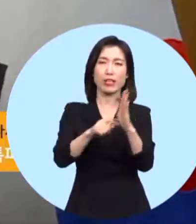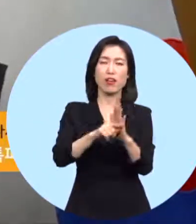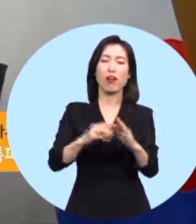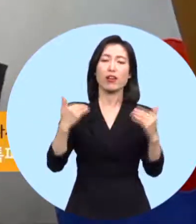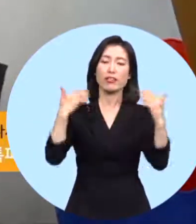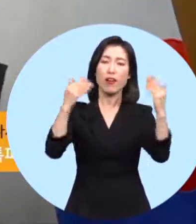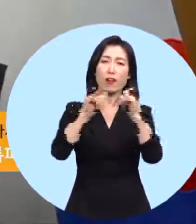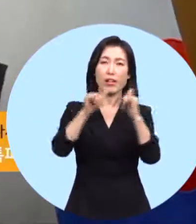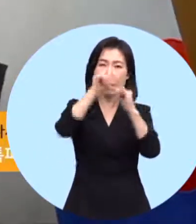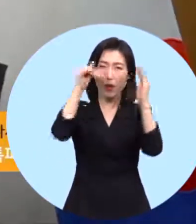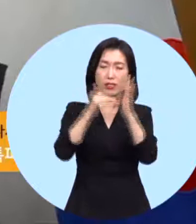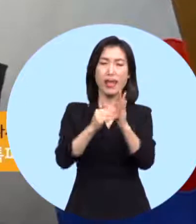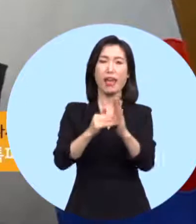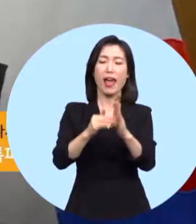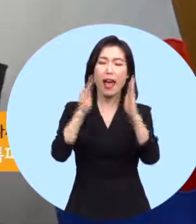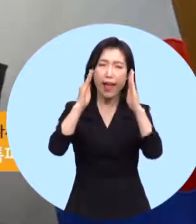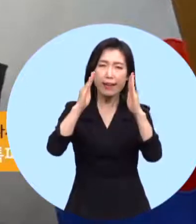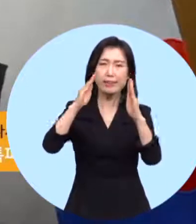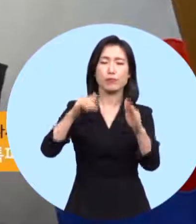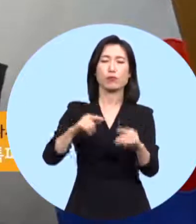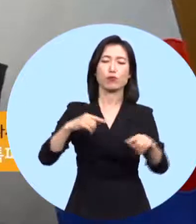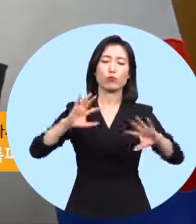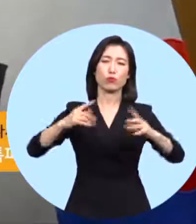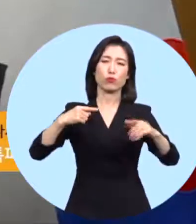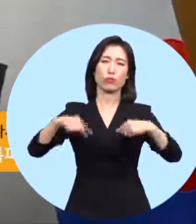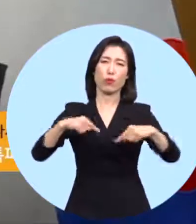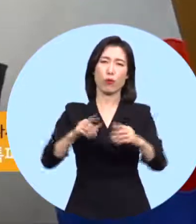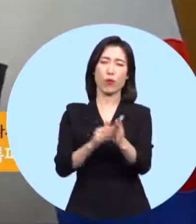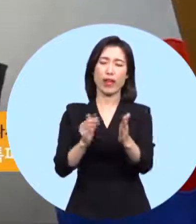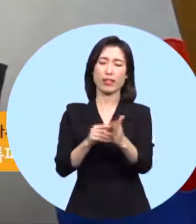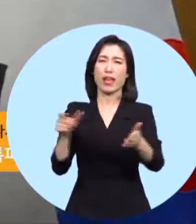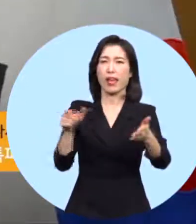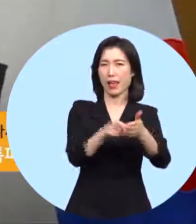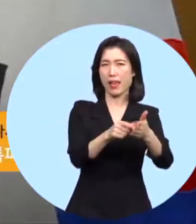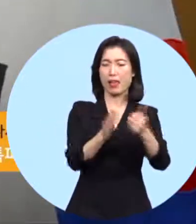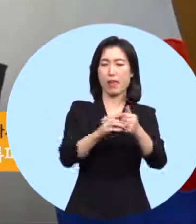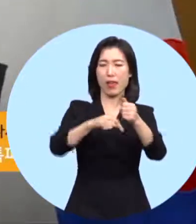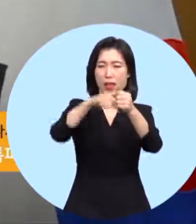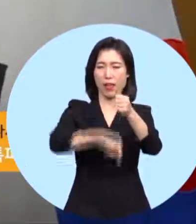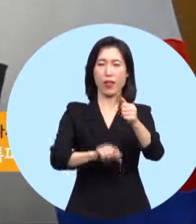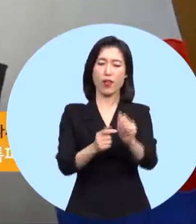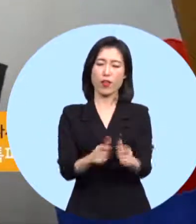평생학습 활성화를 국정과제로 삼아 다양한 정책을